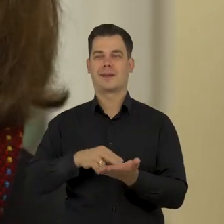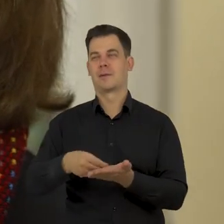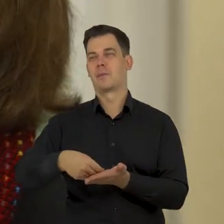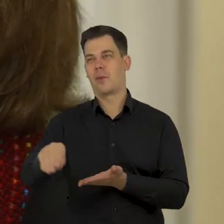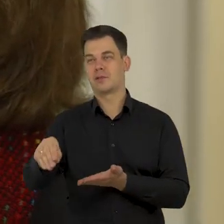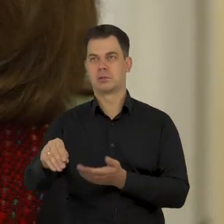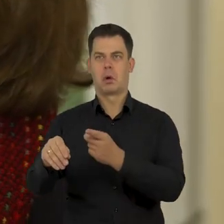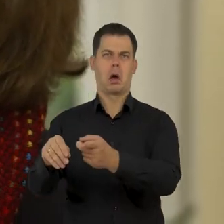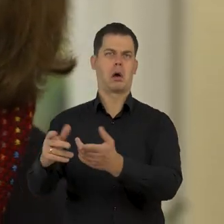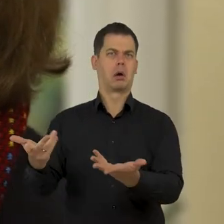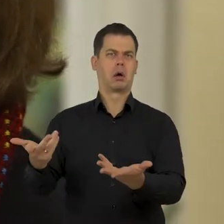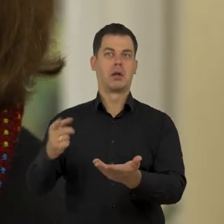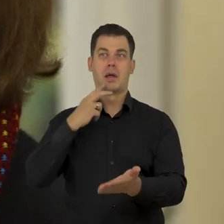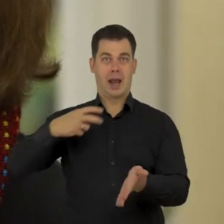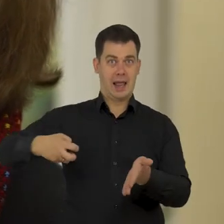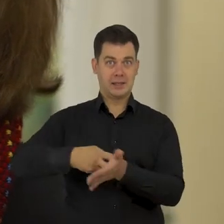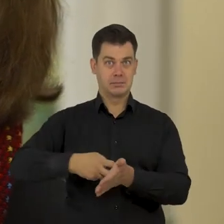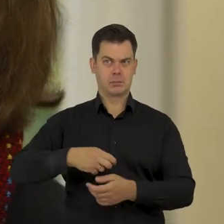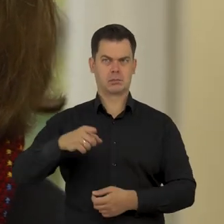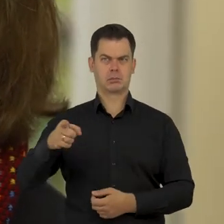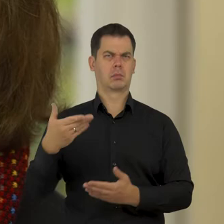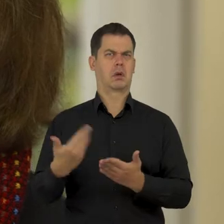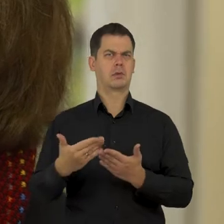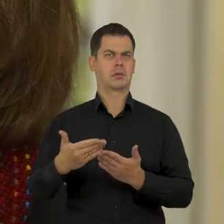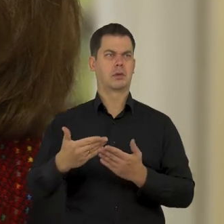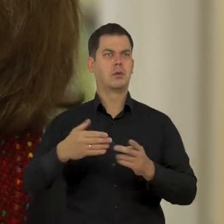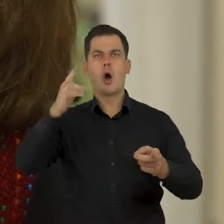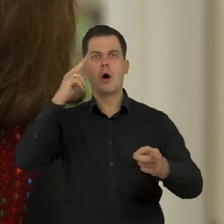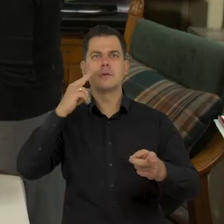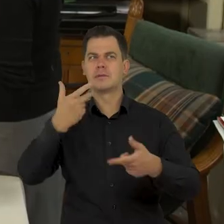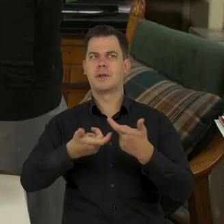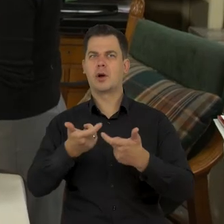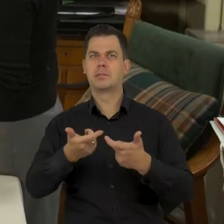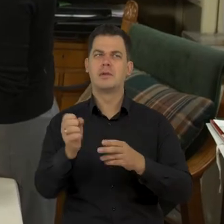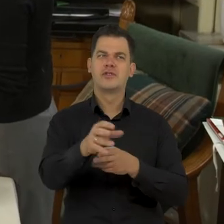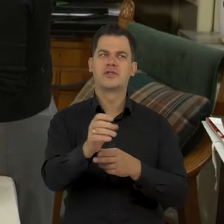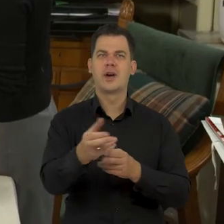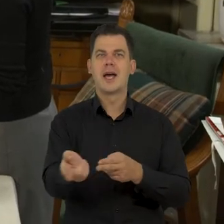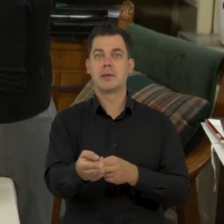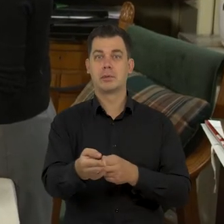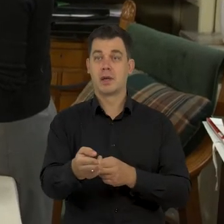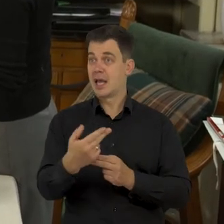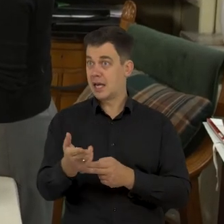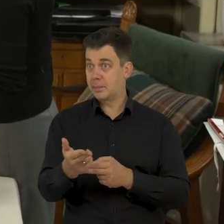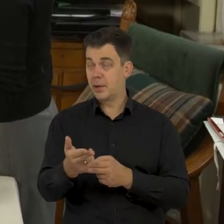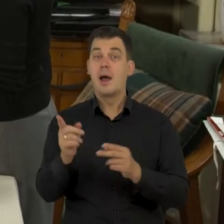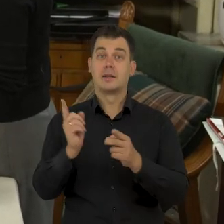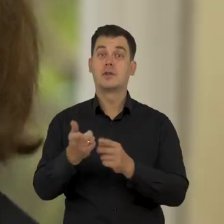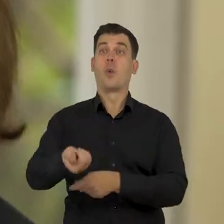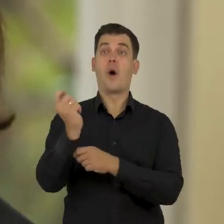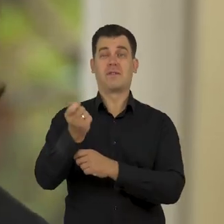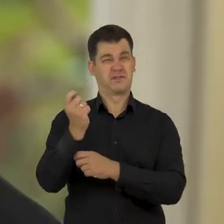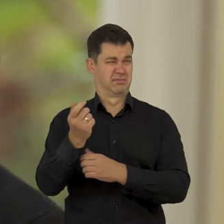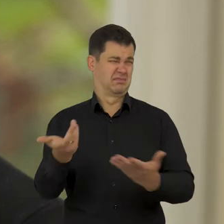składki, a nie chciano podbić legitymacji, mówiąc, że ojciec nie zarybia. Mama przytomnie powiedziała, nie zarybia, ale i